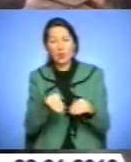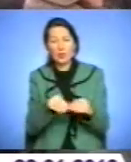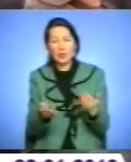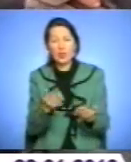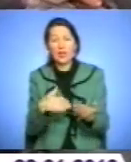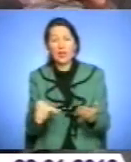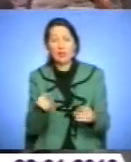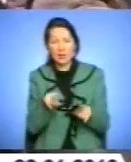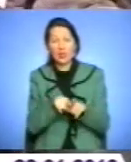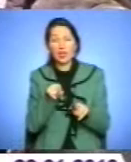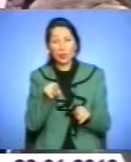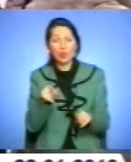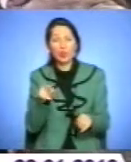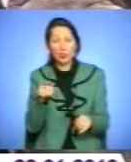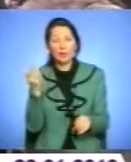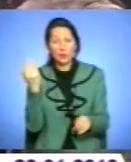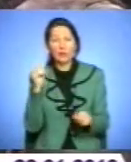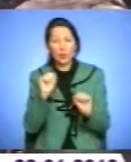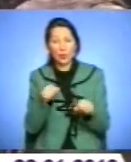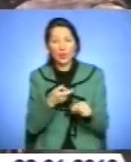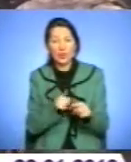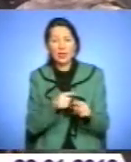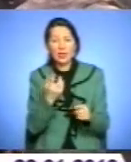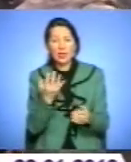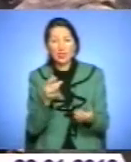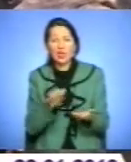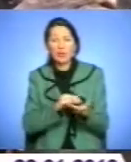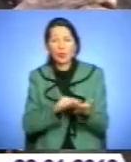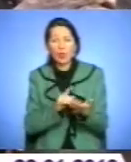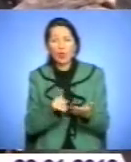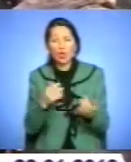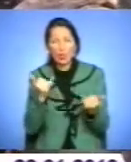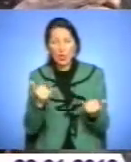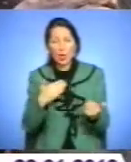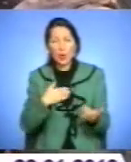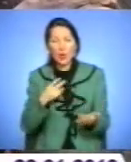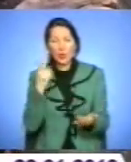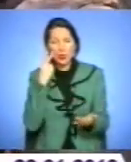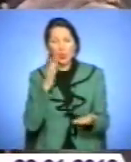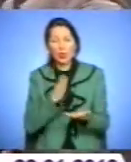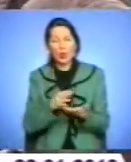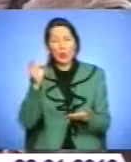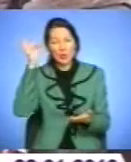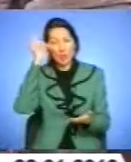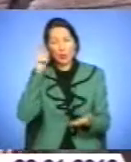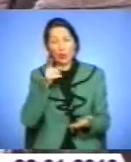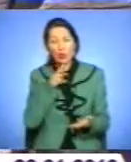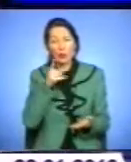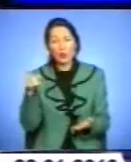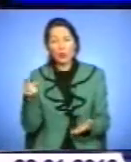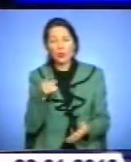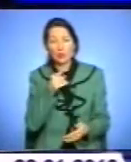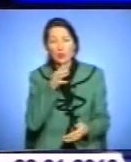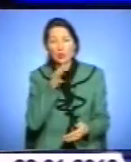все-таки тоді змогли. І це ще раз каже про те, що зараз ми постійно маємо згадувати той період часу, коли люди змогли